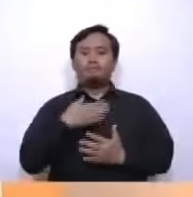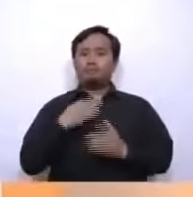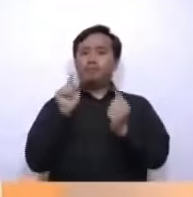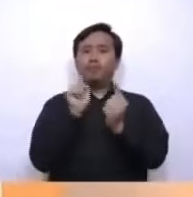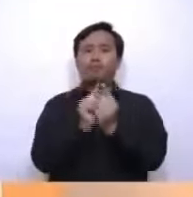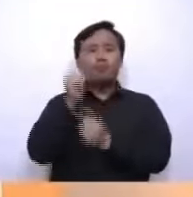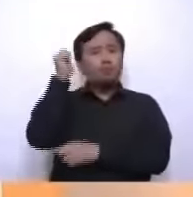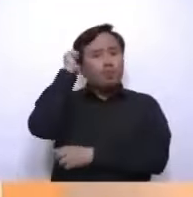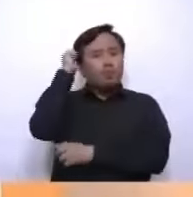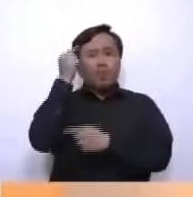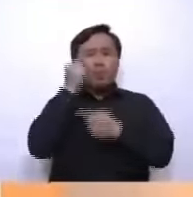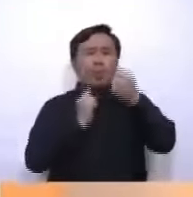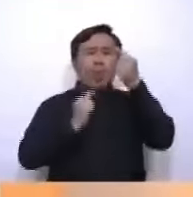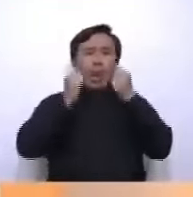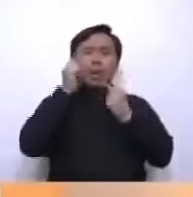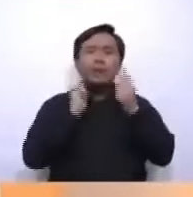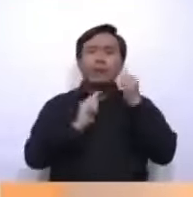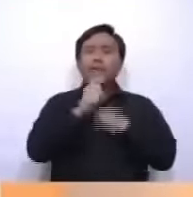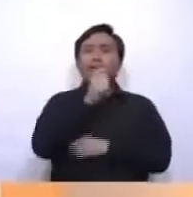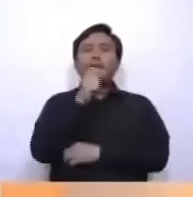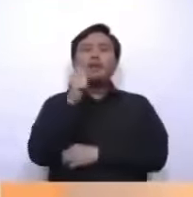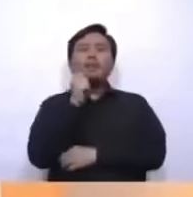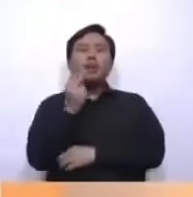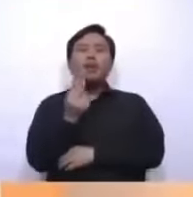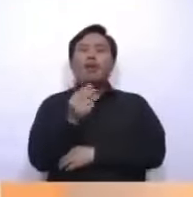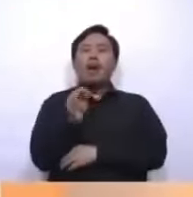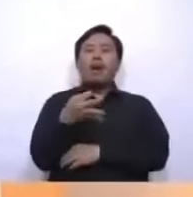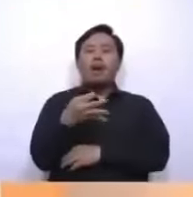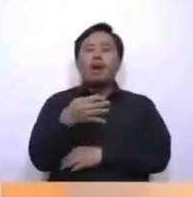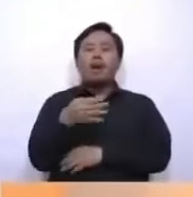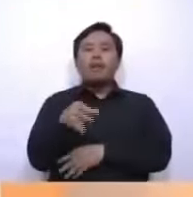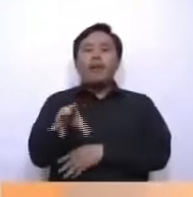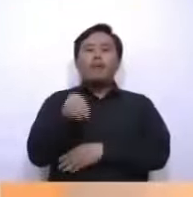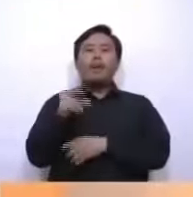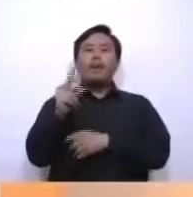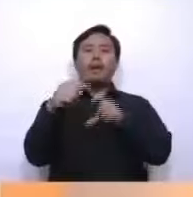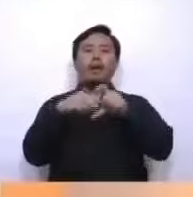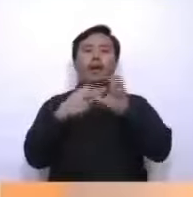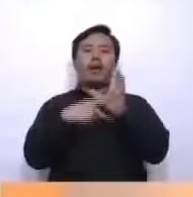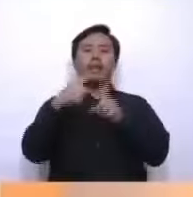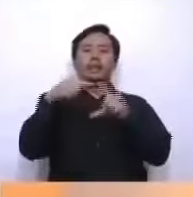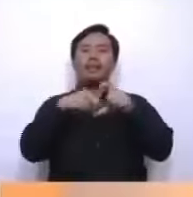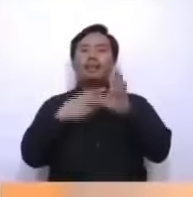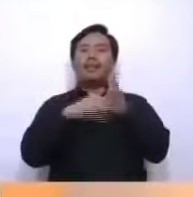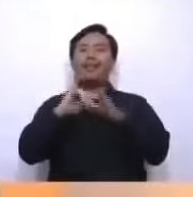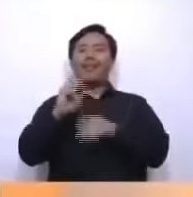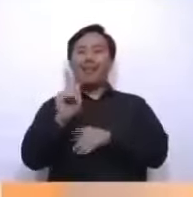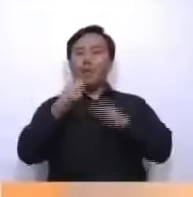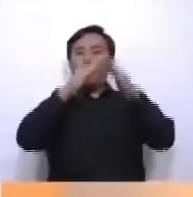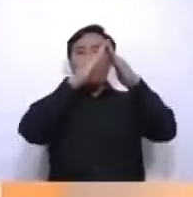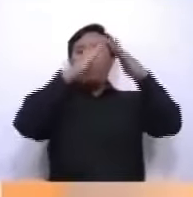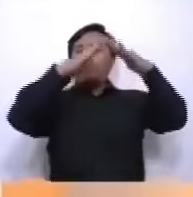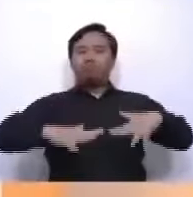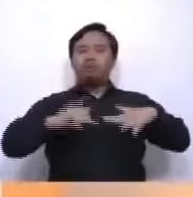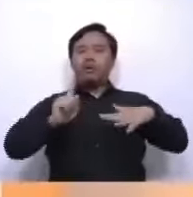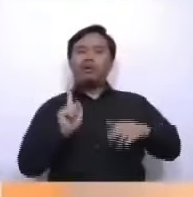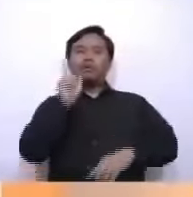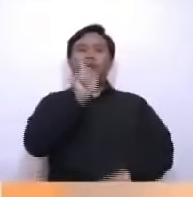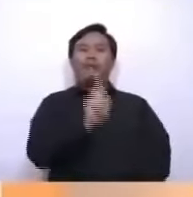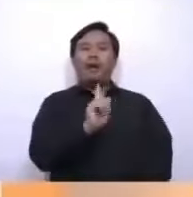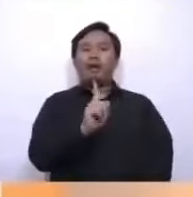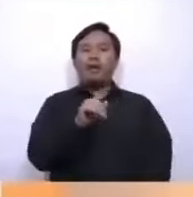ibu yang menangis karena LPG-nya disita oleh rentenir. Saya menemui orang rumah yang roboh. Saya menemui petani yang kekeringan karena tak